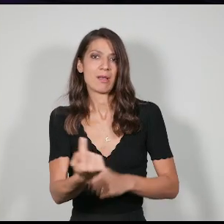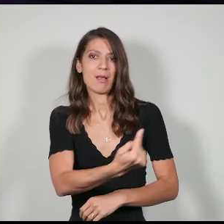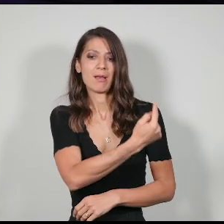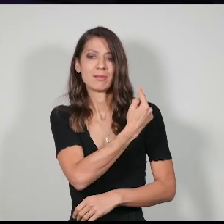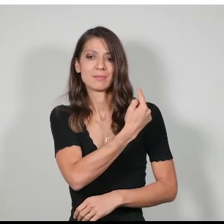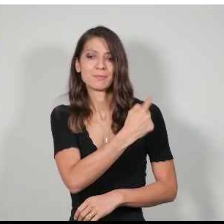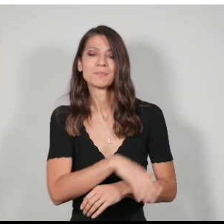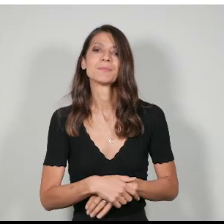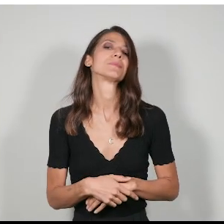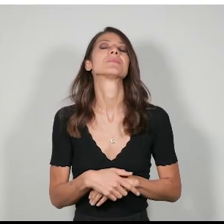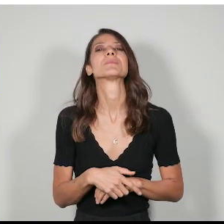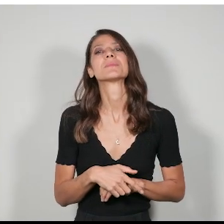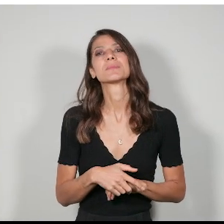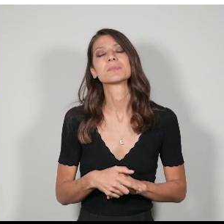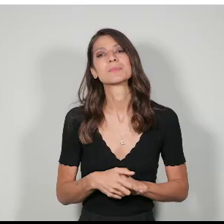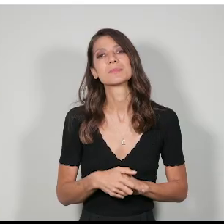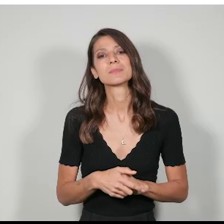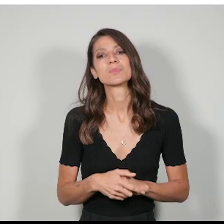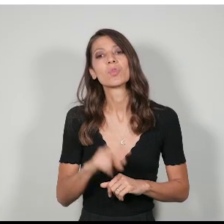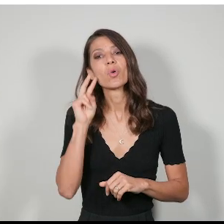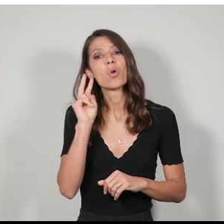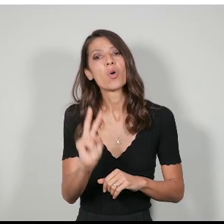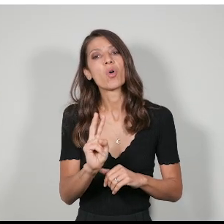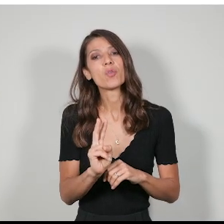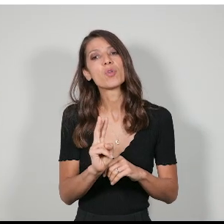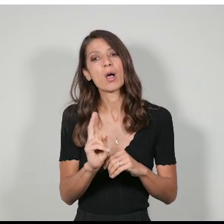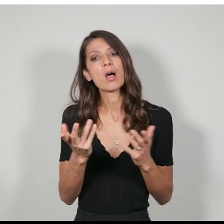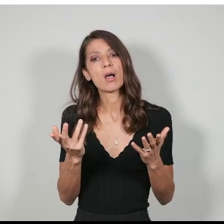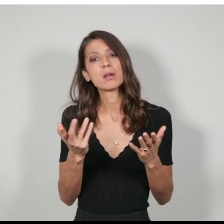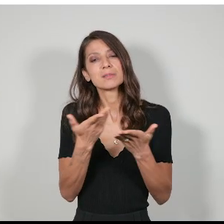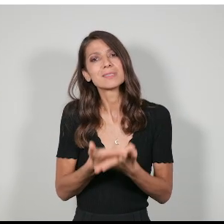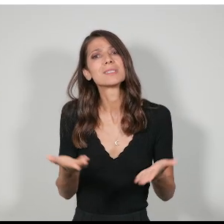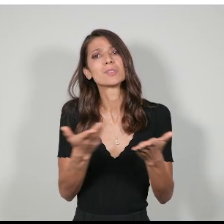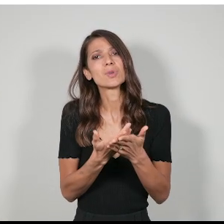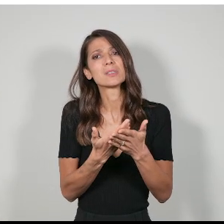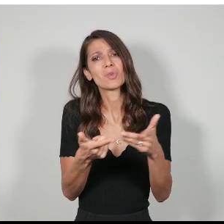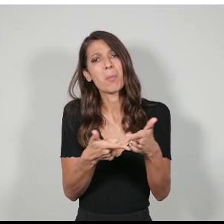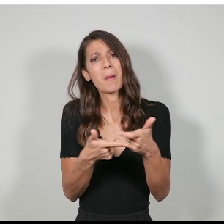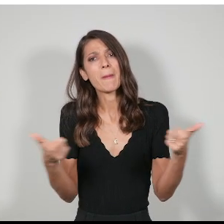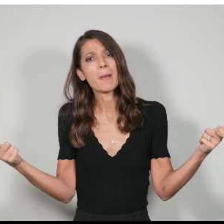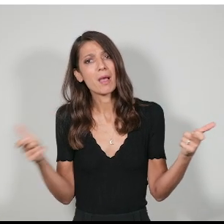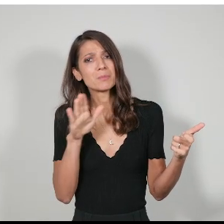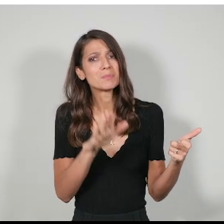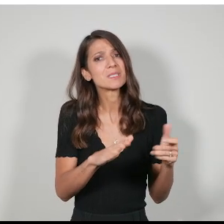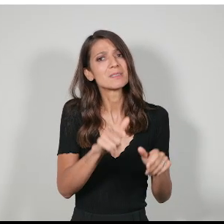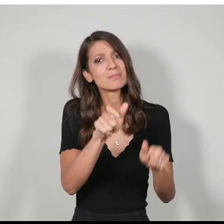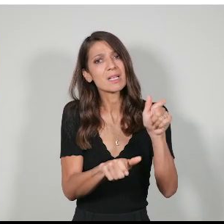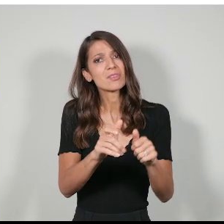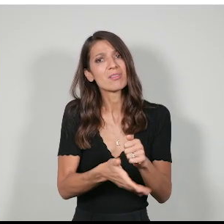transformer l'offre destinée aux aidants. On voit la diversité des situations d'aidants, ce qui est